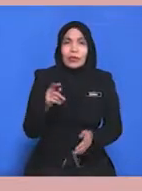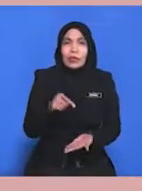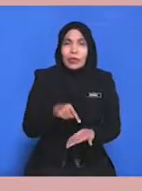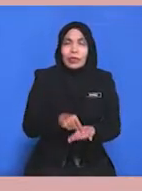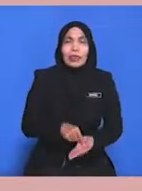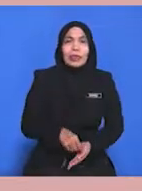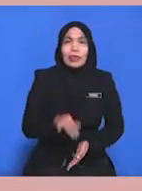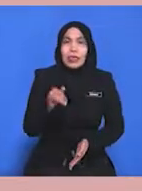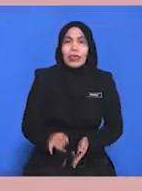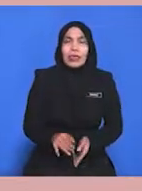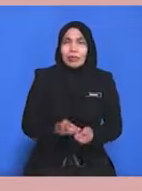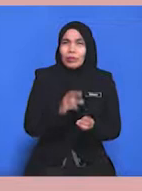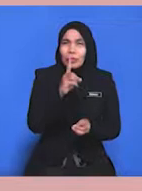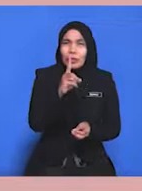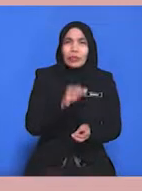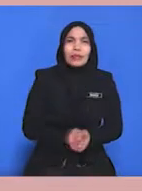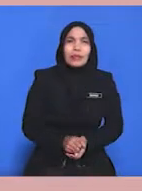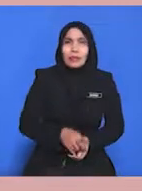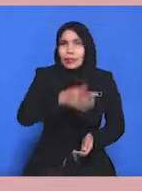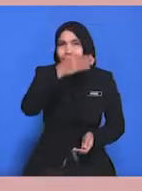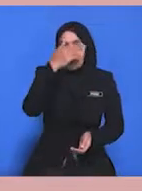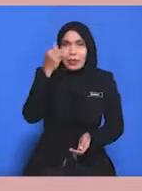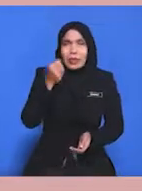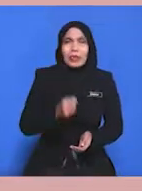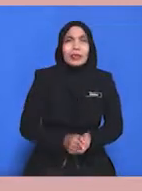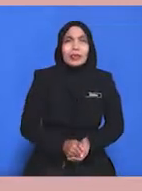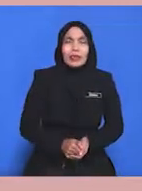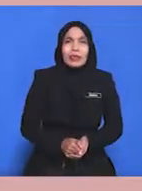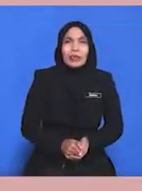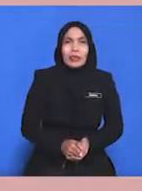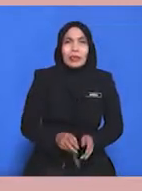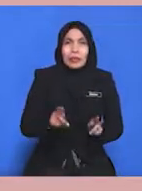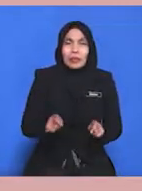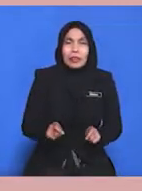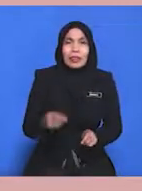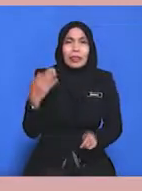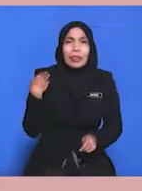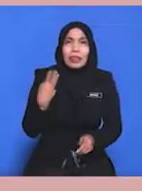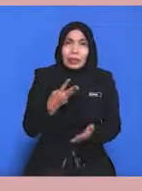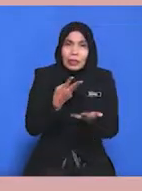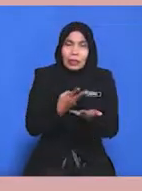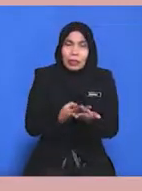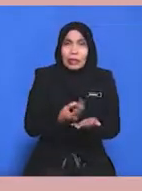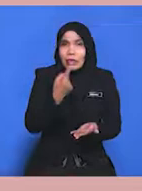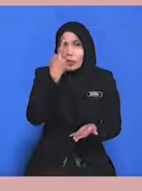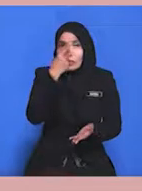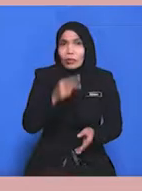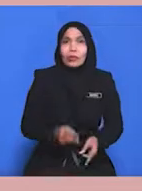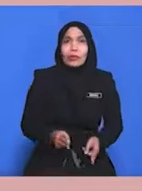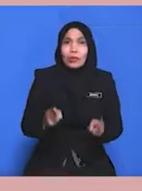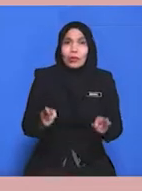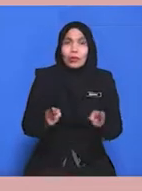kerana kekurangan kos untuk mengurus sesuatu kejohanan akan menyebabkan banyak perkara tidak